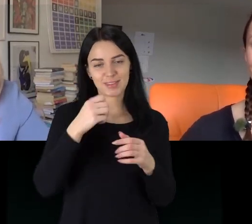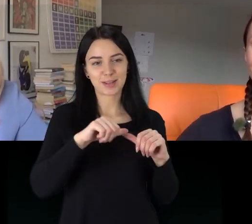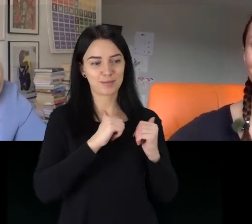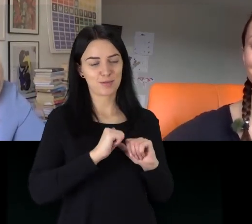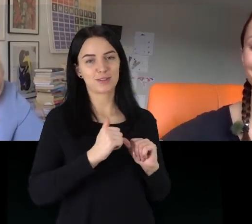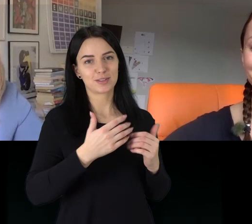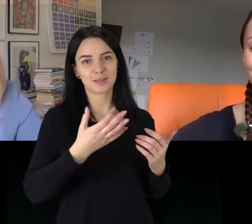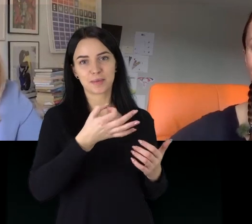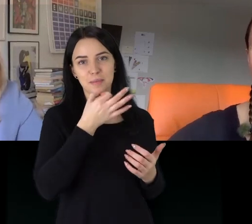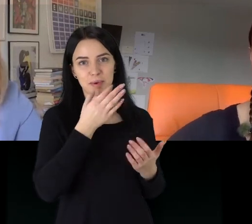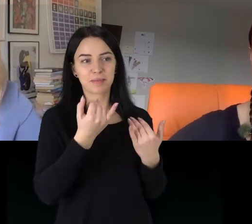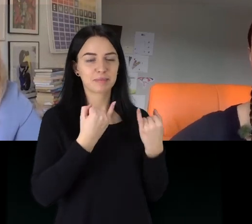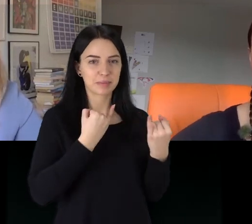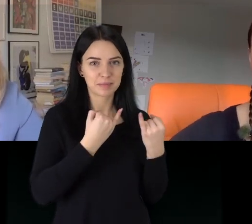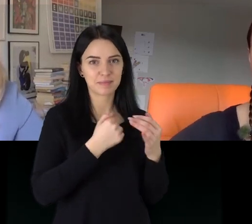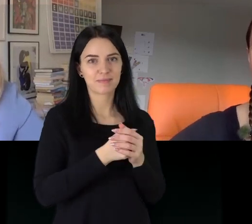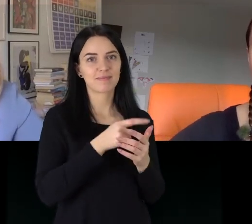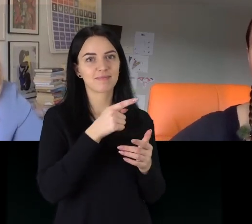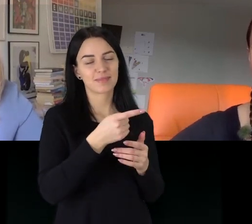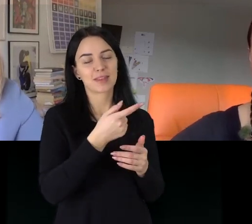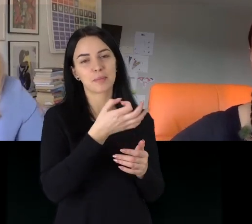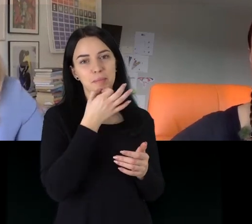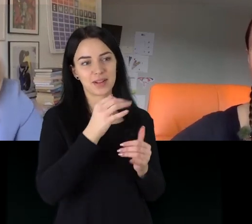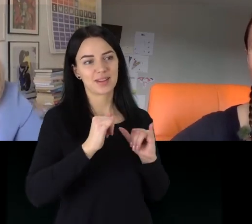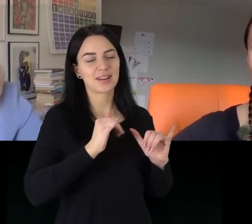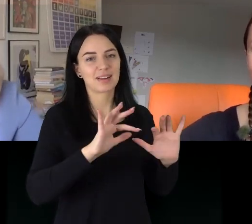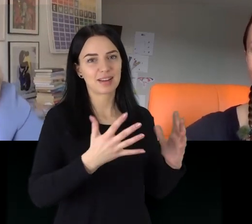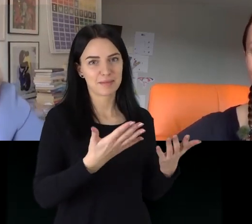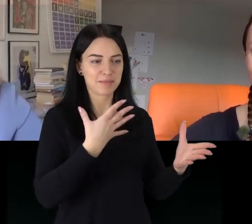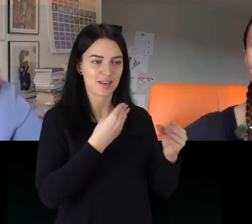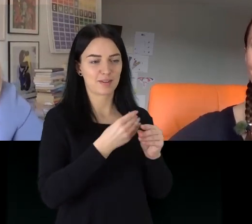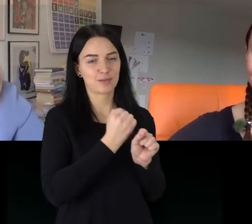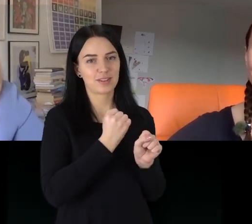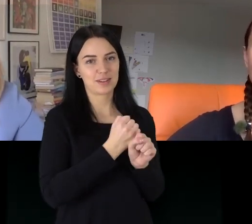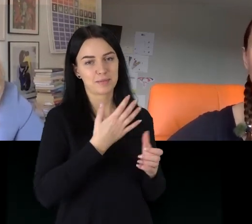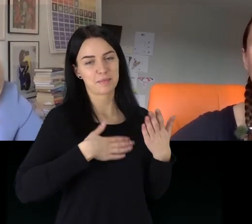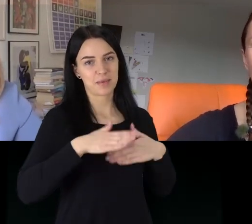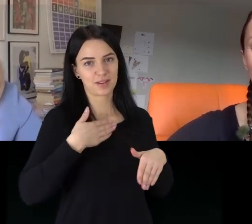Labai ačiū, jūs labai jautriai ir empatiškai reaguojat. Malonu